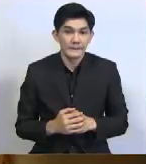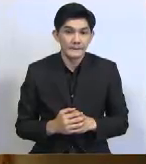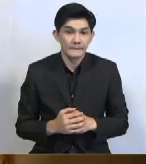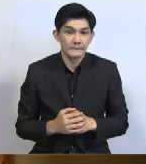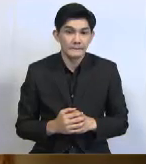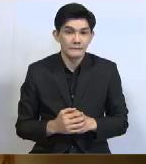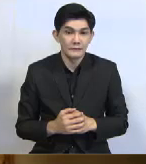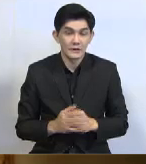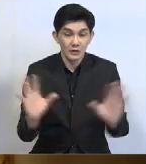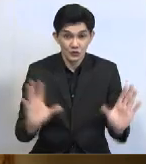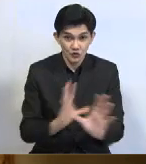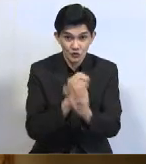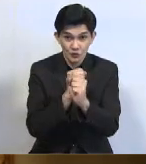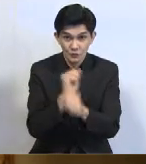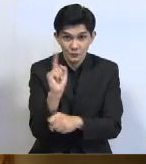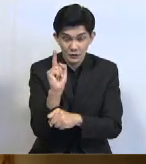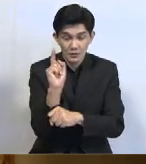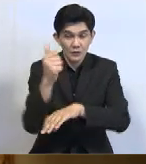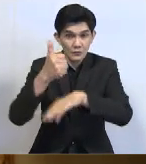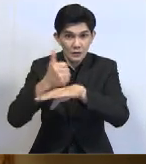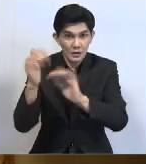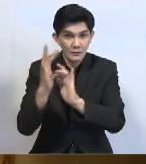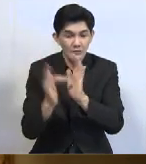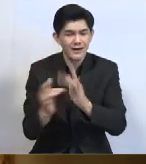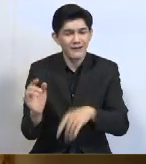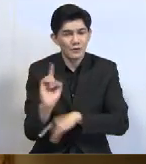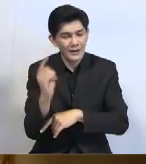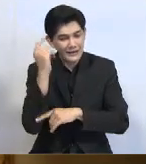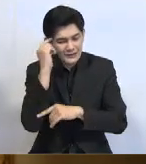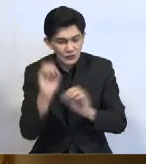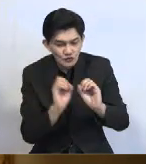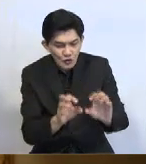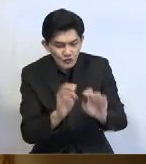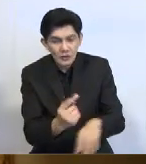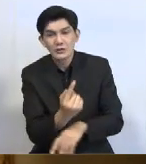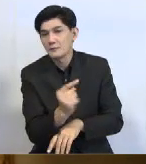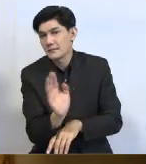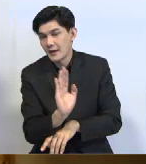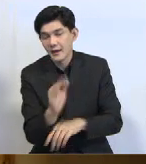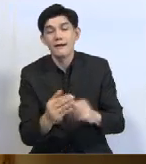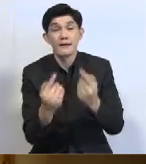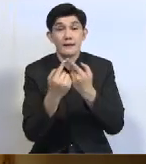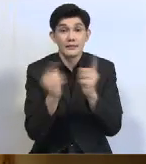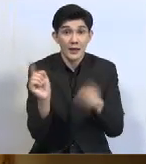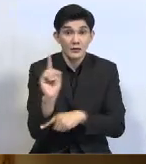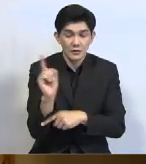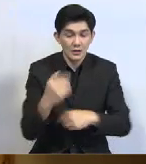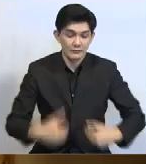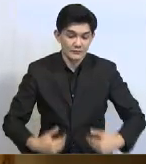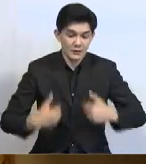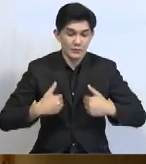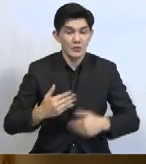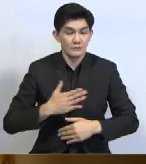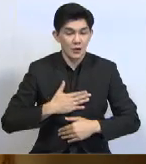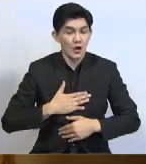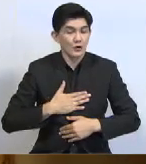โดยสรุปก็คือว่าพระองค์เนี่ยไม่ต้องการแค่เทศสอนแต่ว่าเจริญชีวิตของพระ